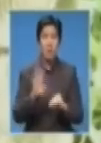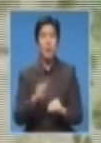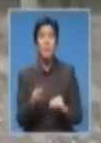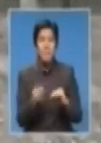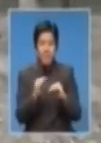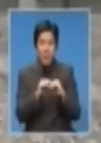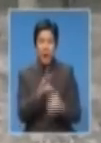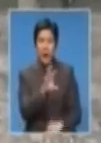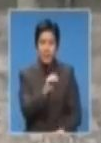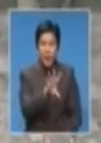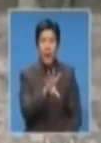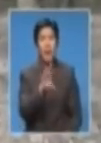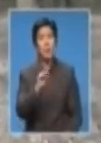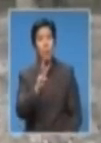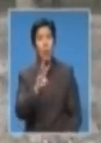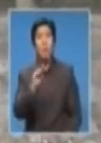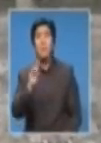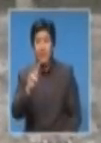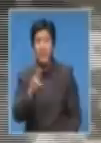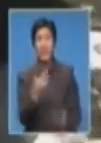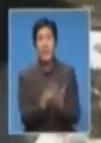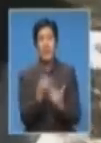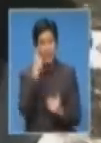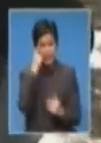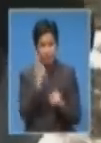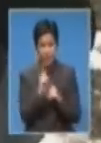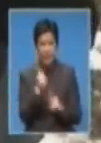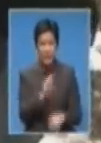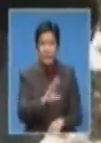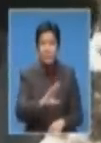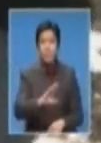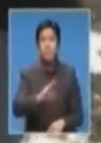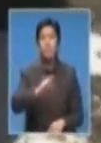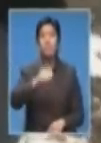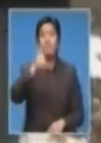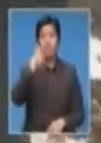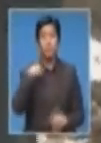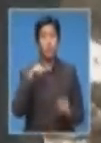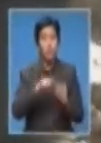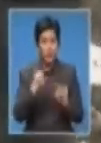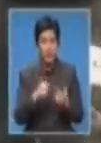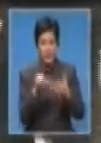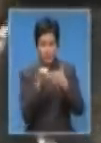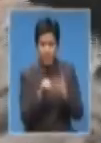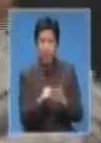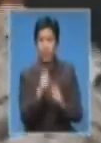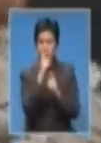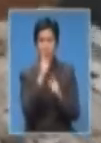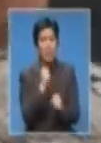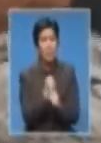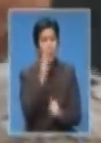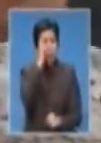ขึ้นไป55 56 57มันก็เป็นระยะเวลานึงที่มันก็ดีขึ้นนะมันดีขึ้นมันก็ต้องเตรียมมาตรการลดความเสี่ยงว่าจะท